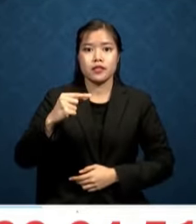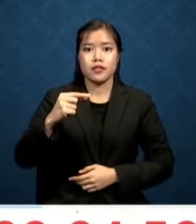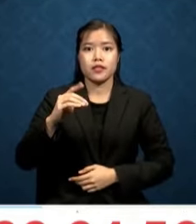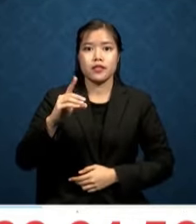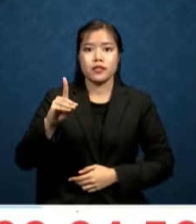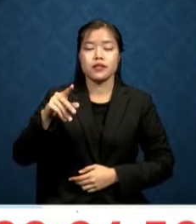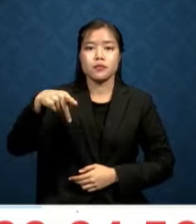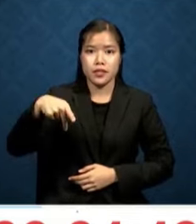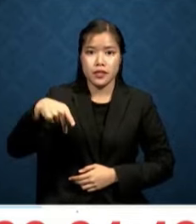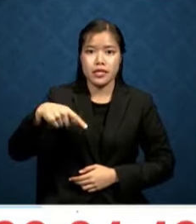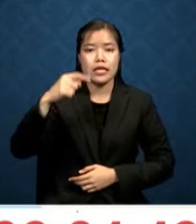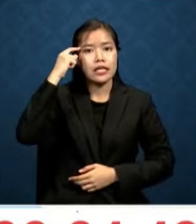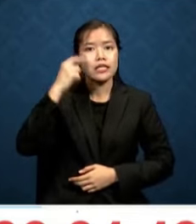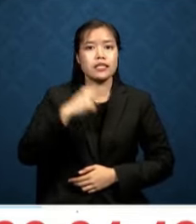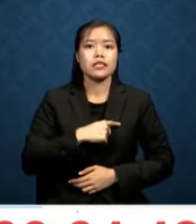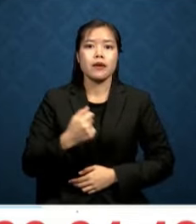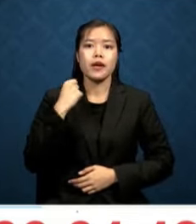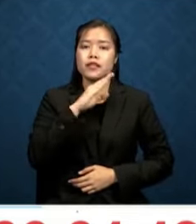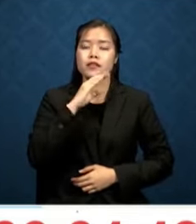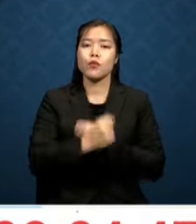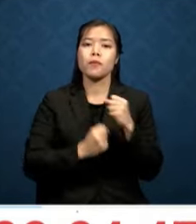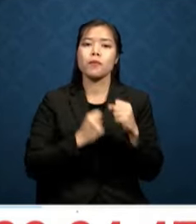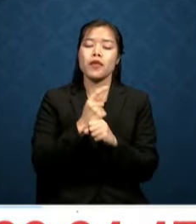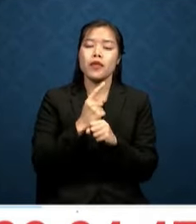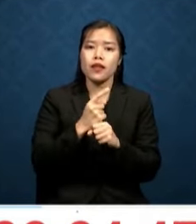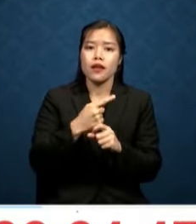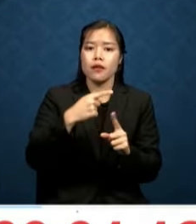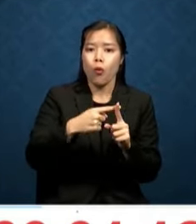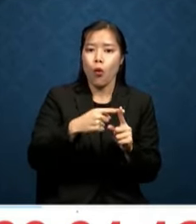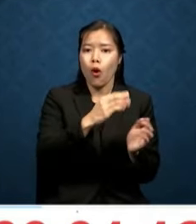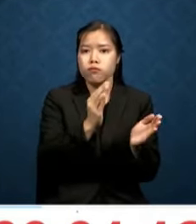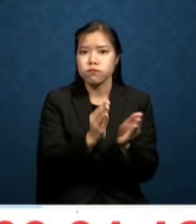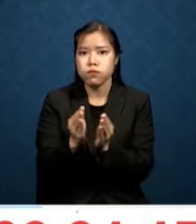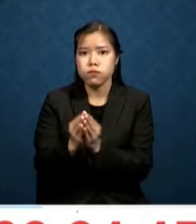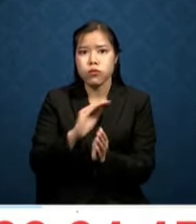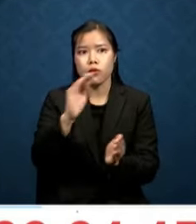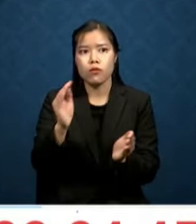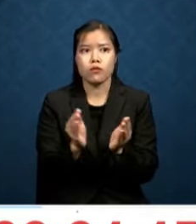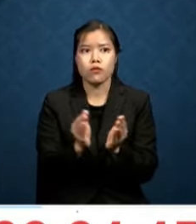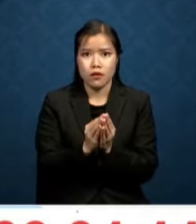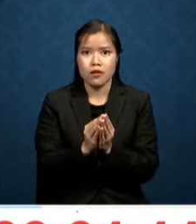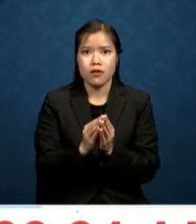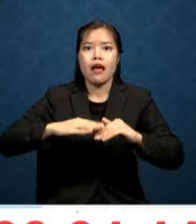ะครับในแต่ละปีเอา2ส่วนนี้มาบวกกันผมมั่นใจว่าเกินกว่า